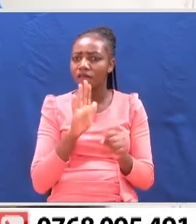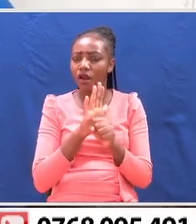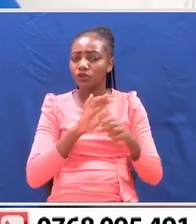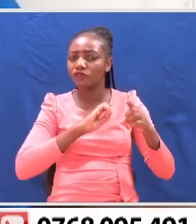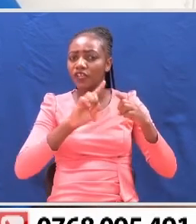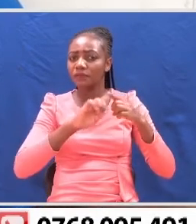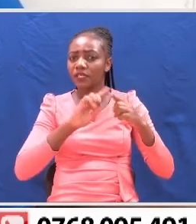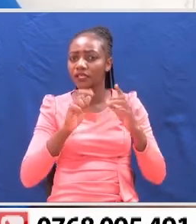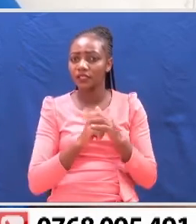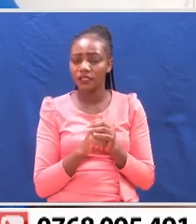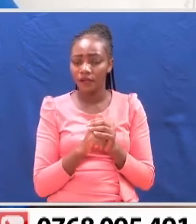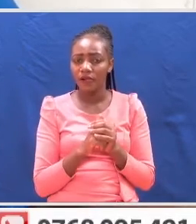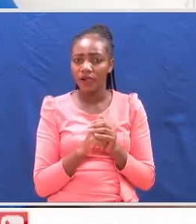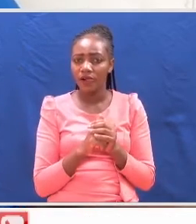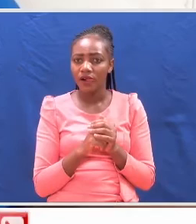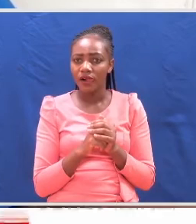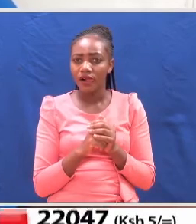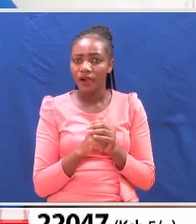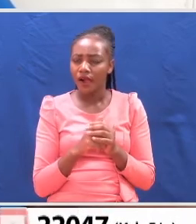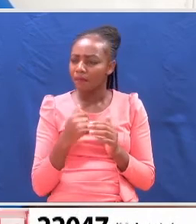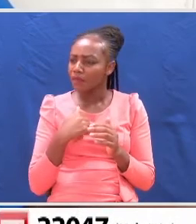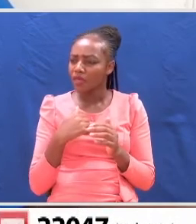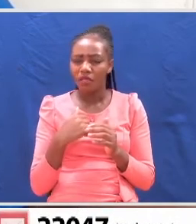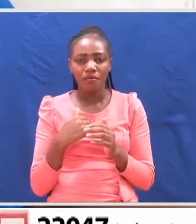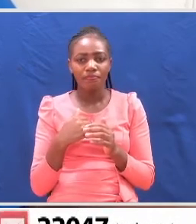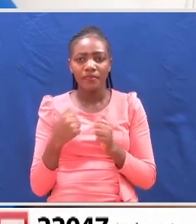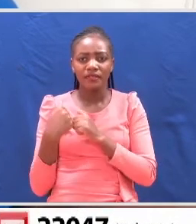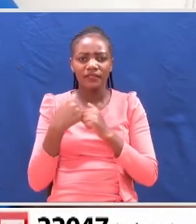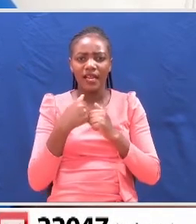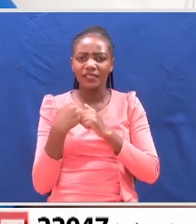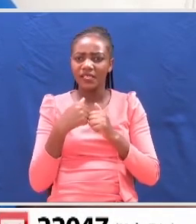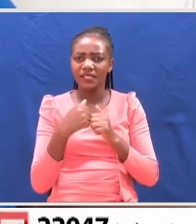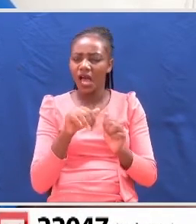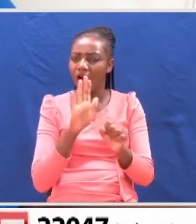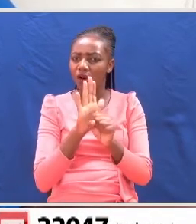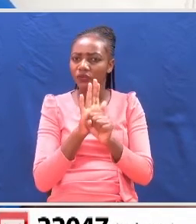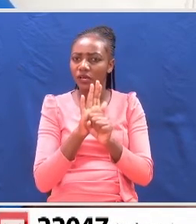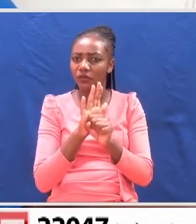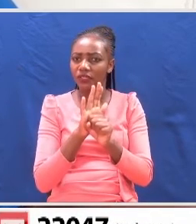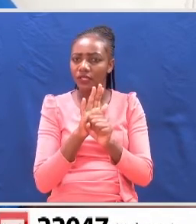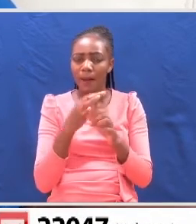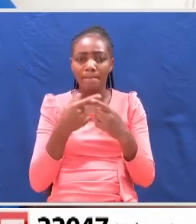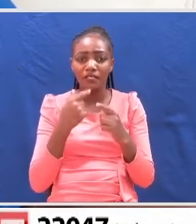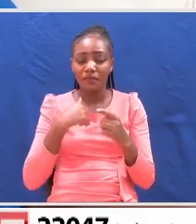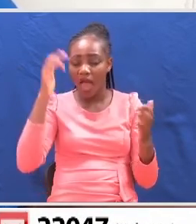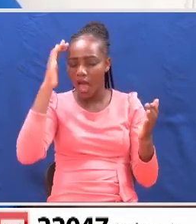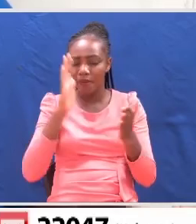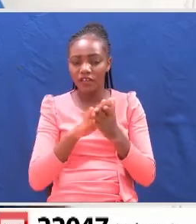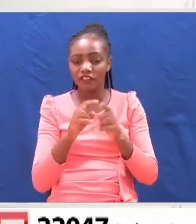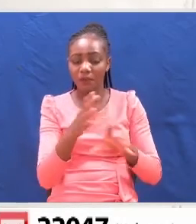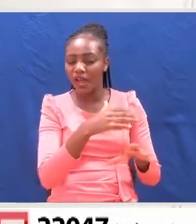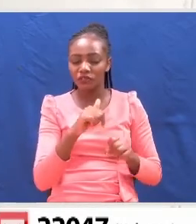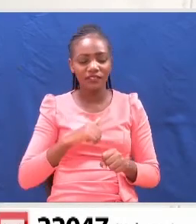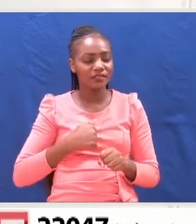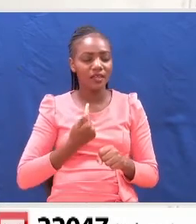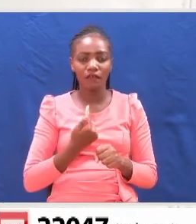mengi ambayo nimepitia, na kila yale yakitokea is a learning curve, unasoma mambo fulani. Kwa